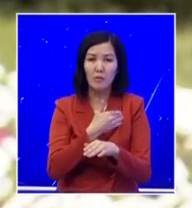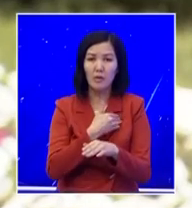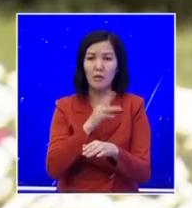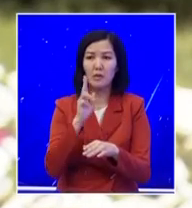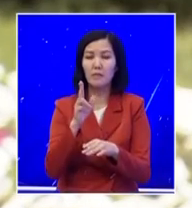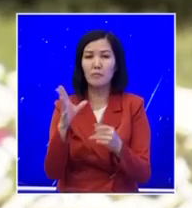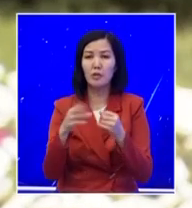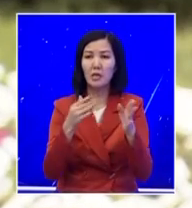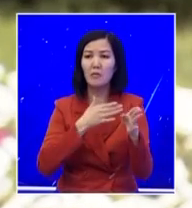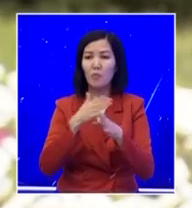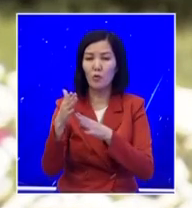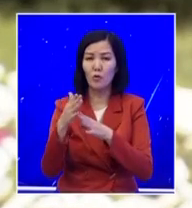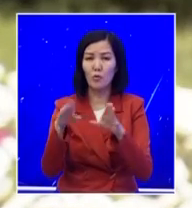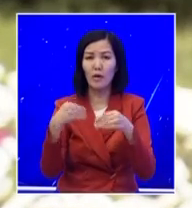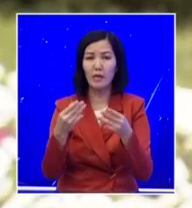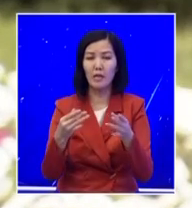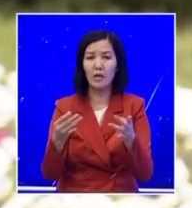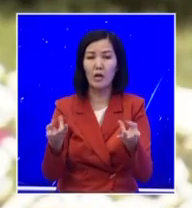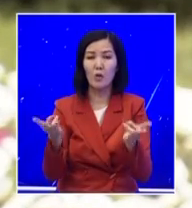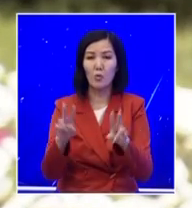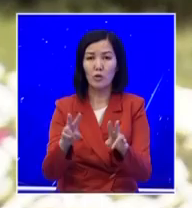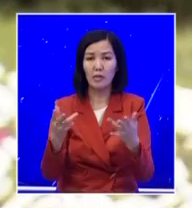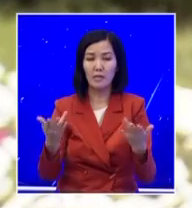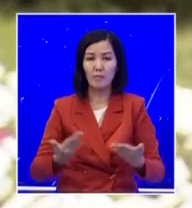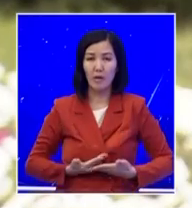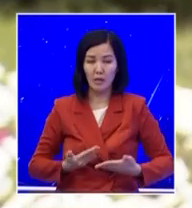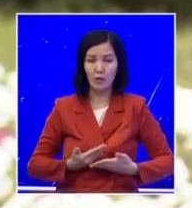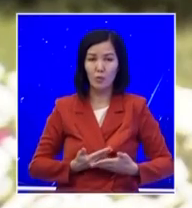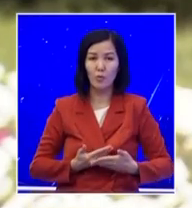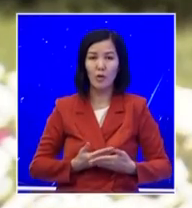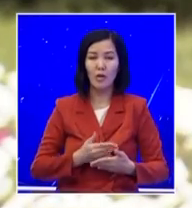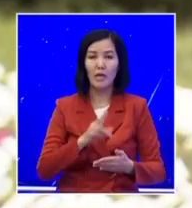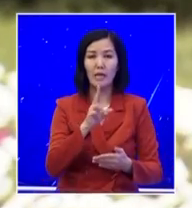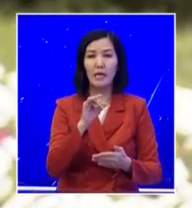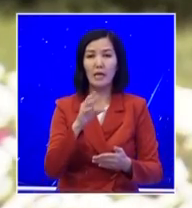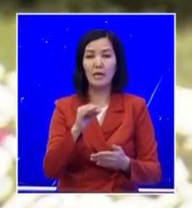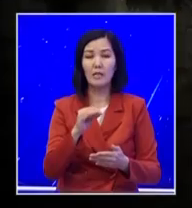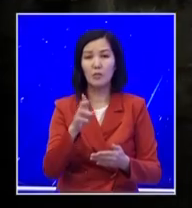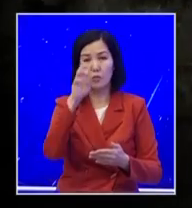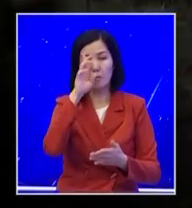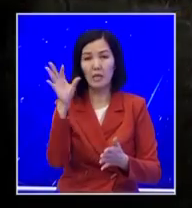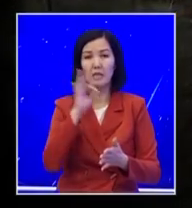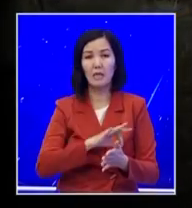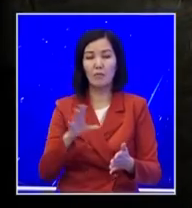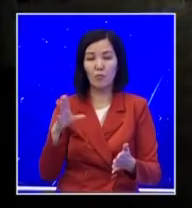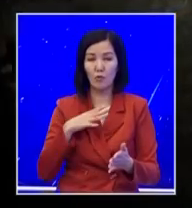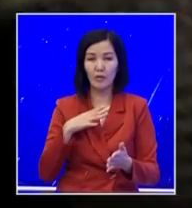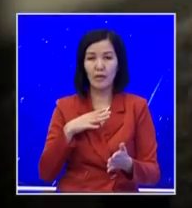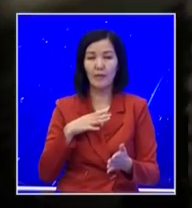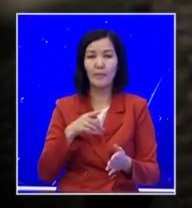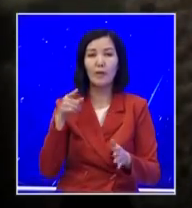жер телімдерін беру арқылы орналастыру, былайша айтқанда кеңес өкіметіне де тиімдеді. Зобалаң ғасыр